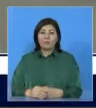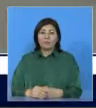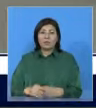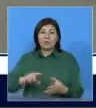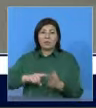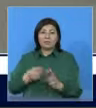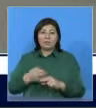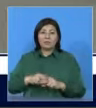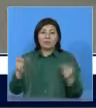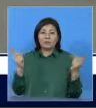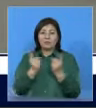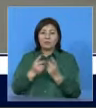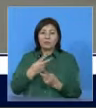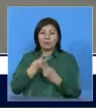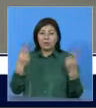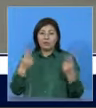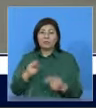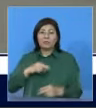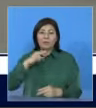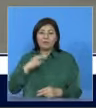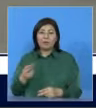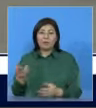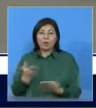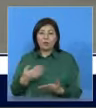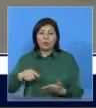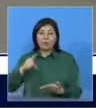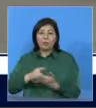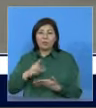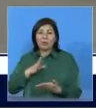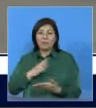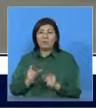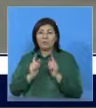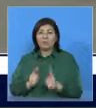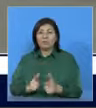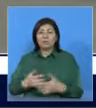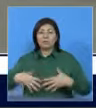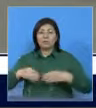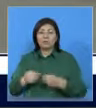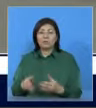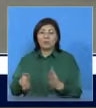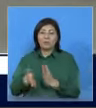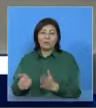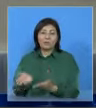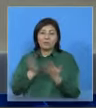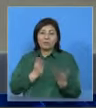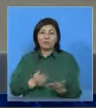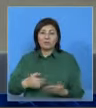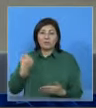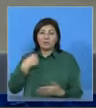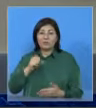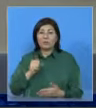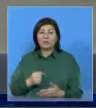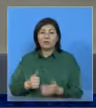Цель данной встречи – показать на примере, какой должна быть настоящая семья. Мы позвали победителей конкурса «Мерилиот